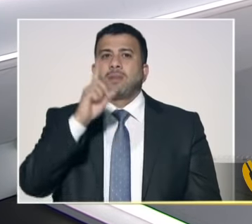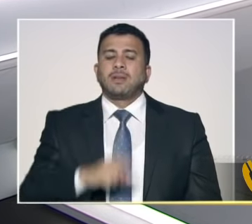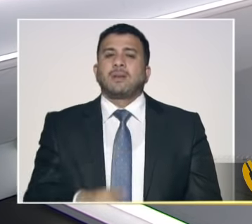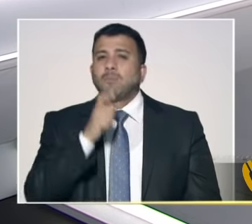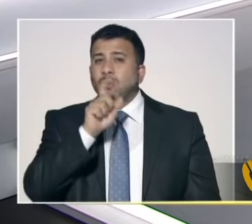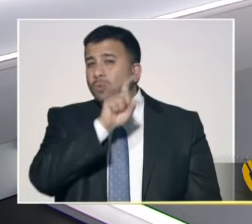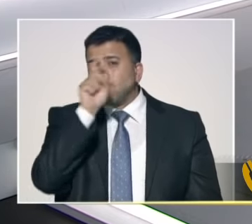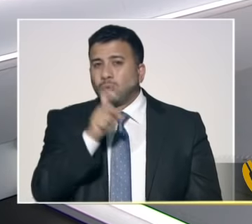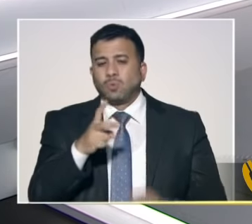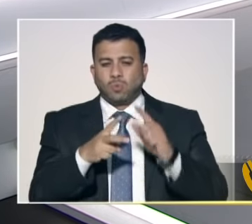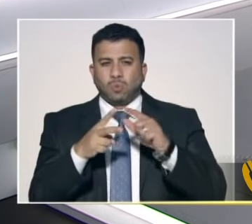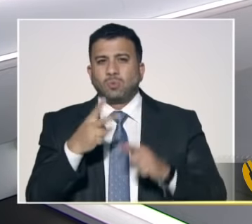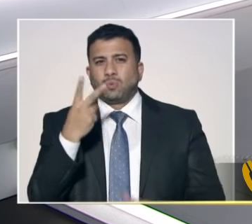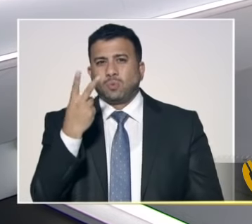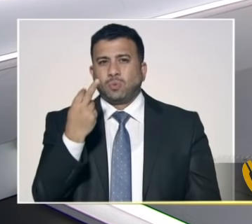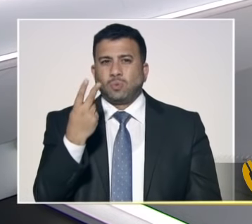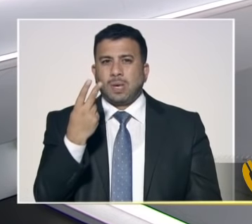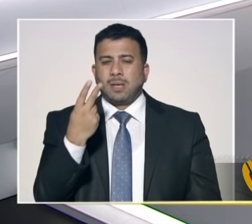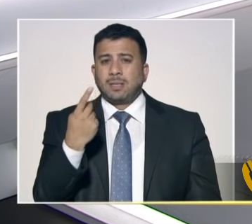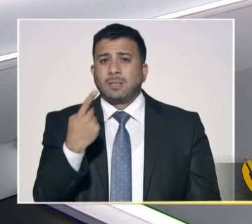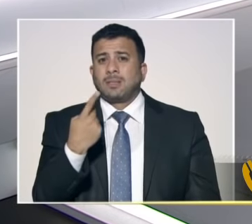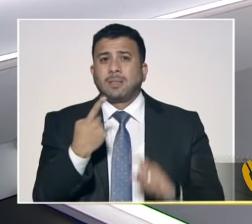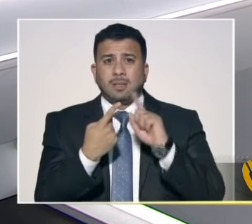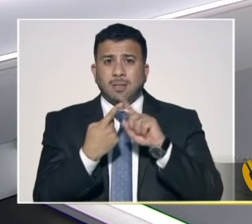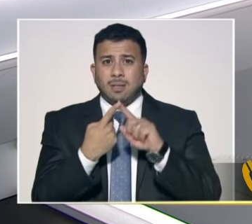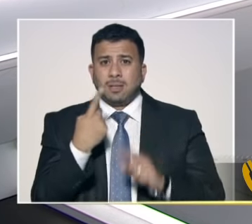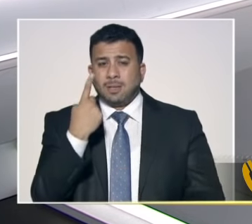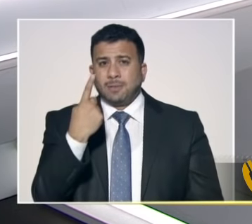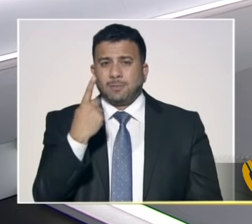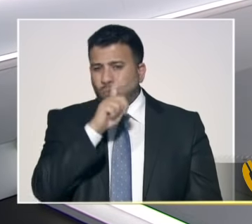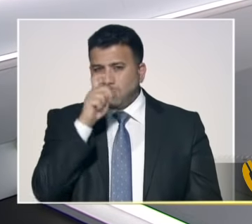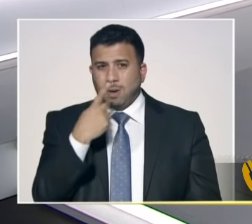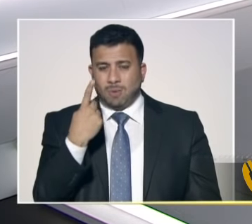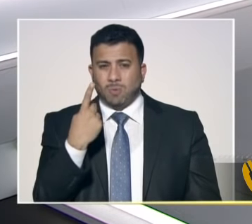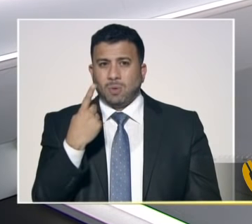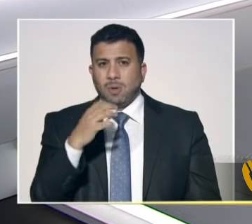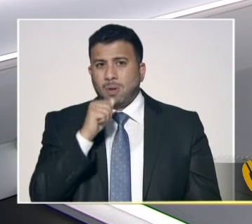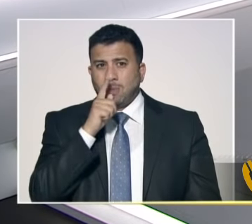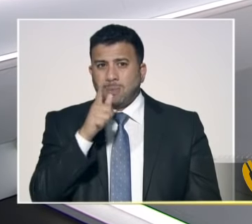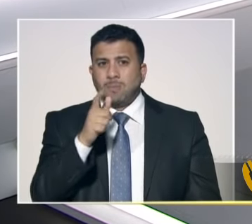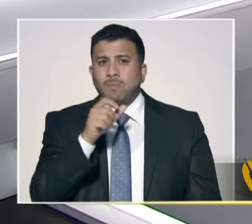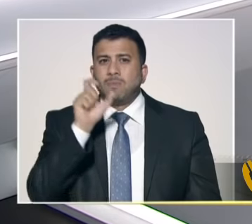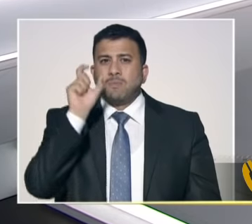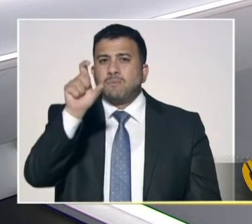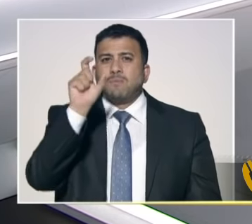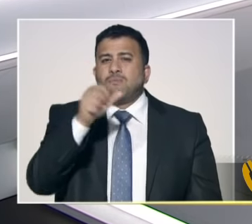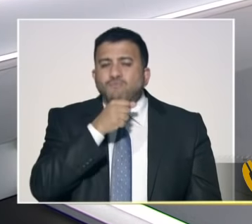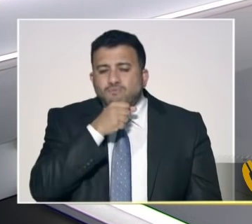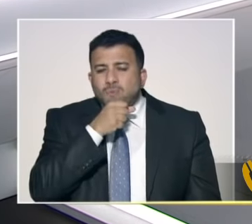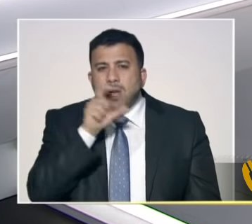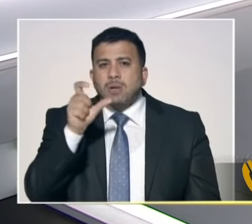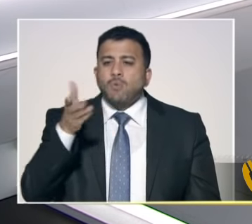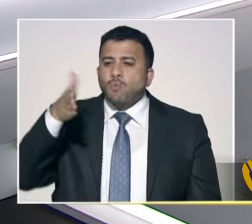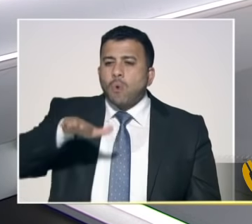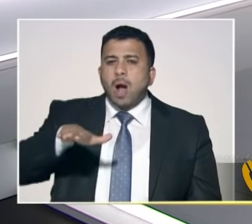سؤالين يا شيخ. تفضل. السؤال الأول، هل يعتبر المعاش الشخص المتوفي من الورث